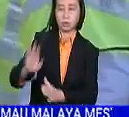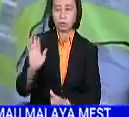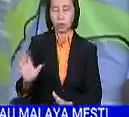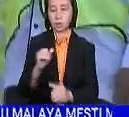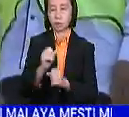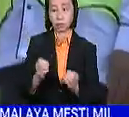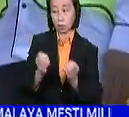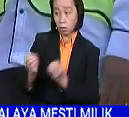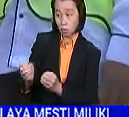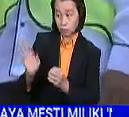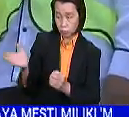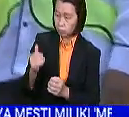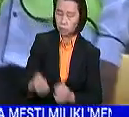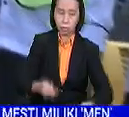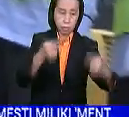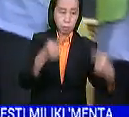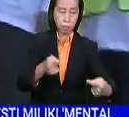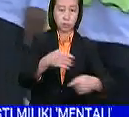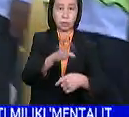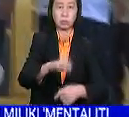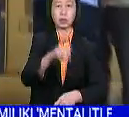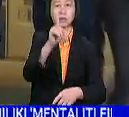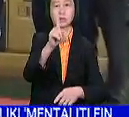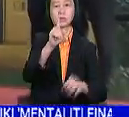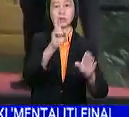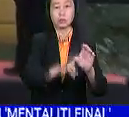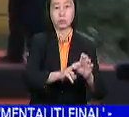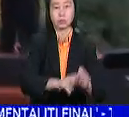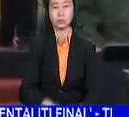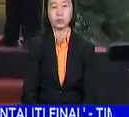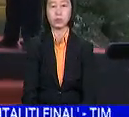mendapat tawaran untuk bertanding lebih daripada satu kerusi